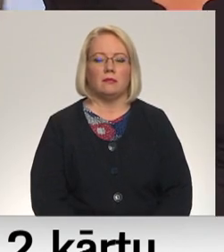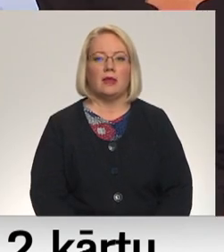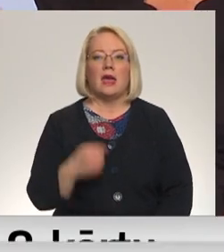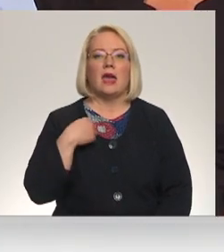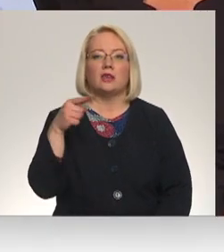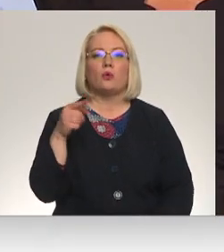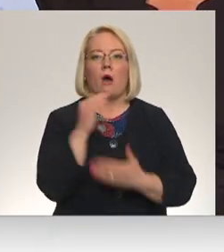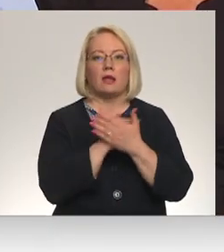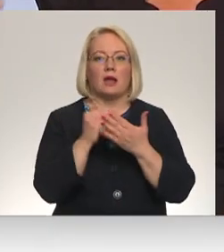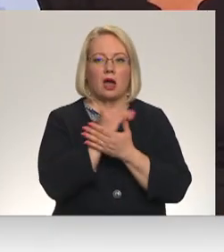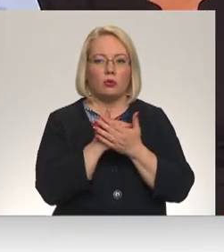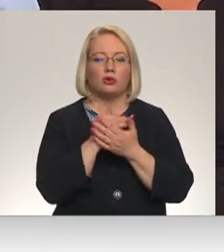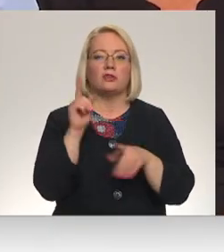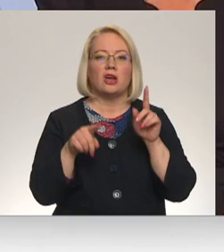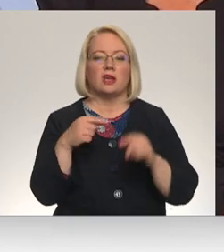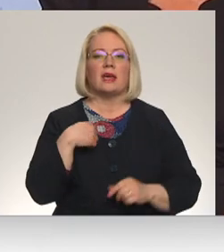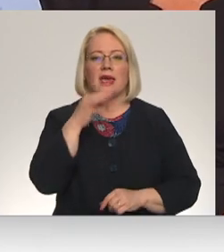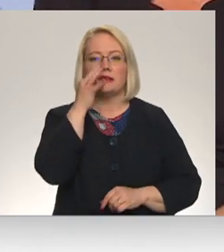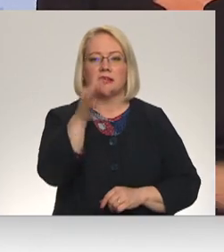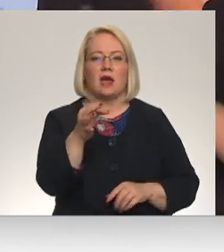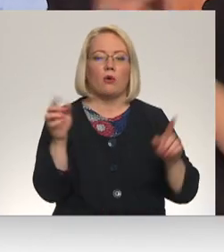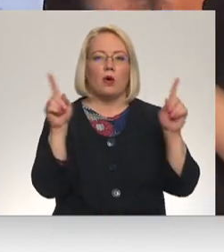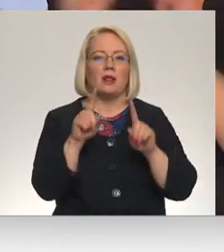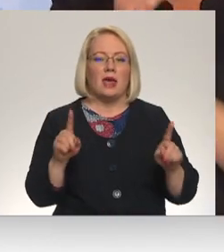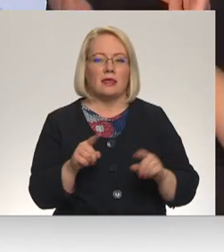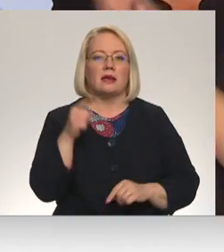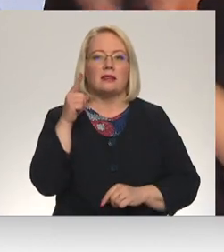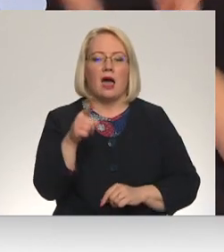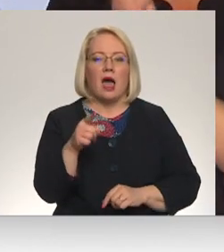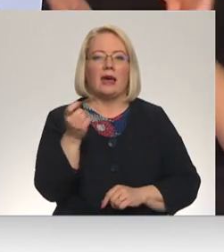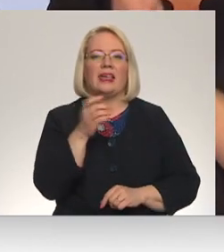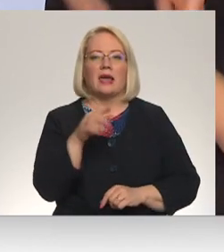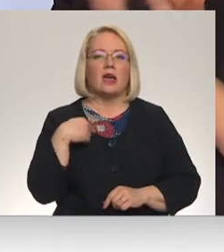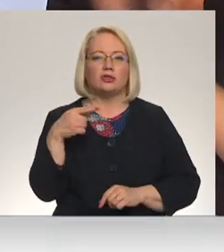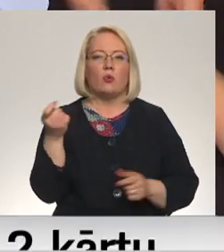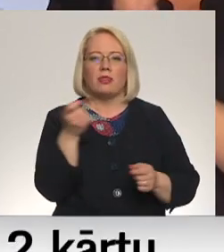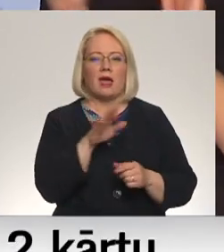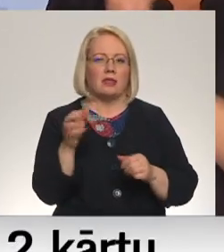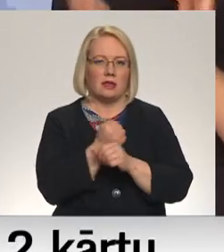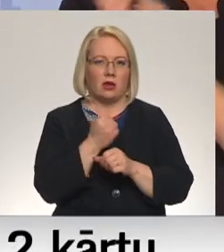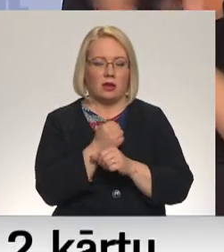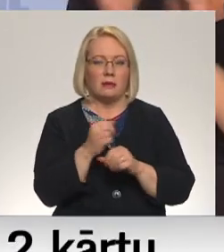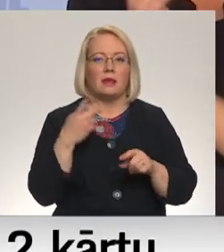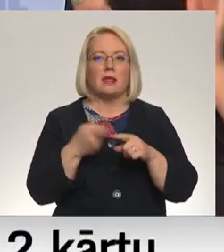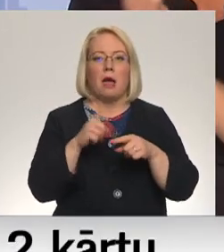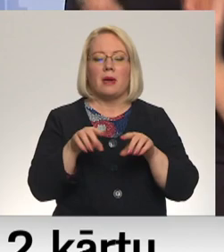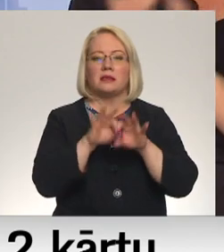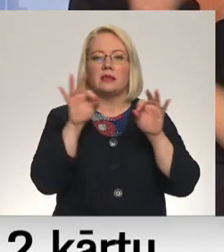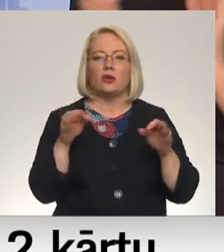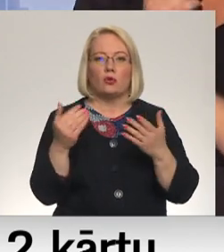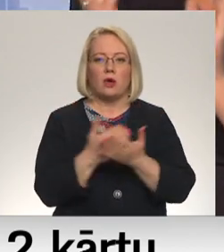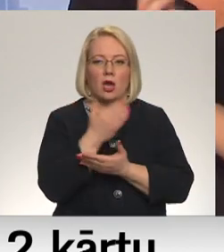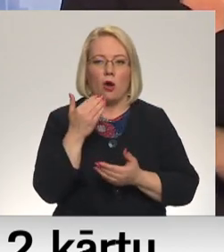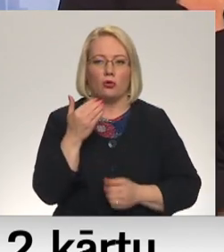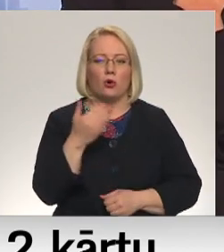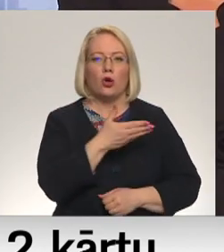to atkārtošu, jo dažreiz, kad es saku lietas, tas ir tā, it kā es nekad to nedarītu. Tāpēc es sākšu no jauna. Jūs nedrīkstat